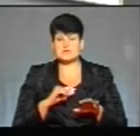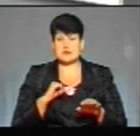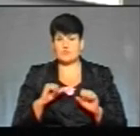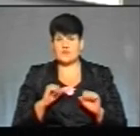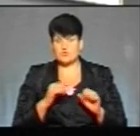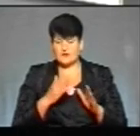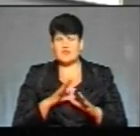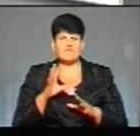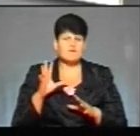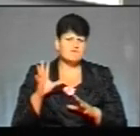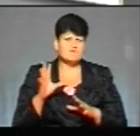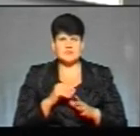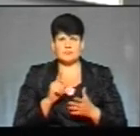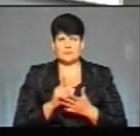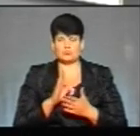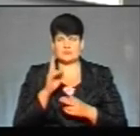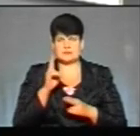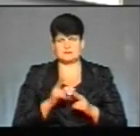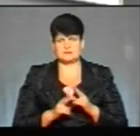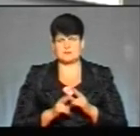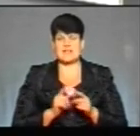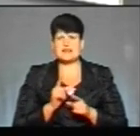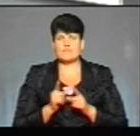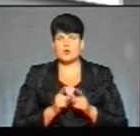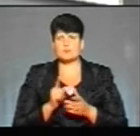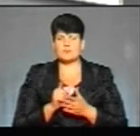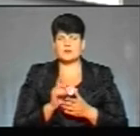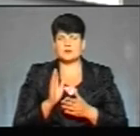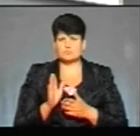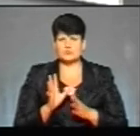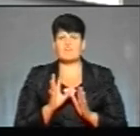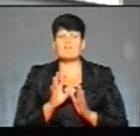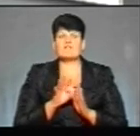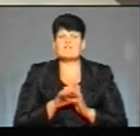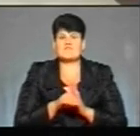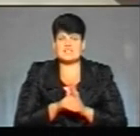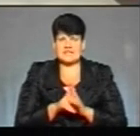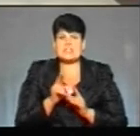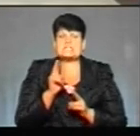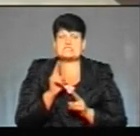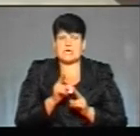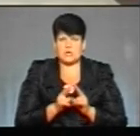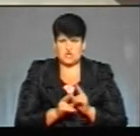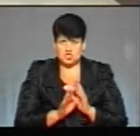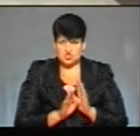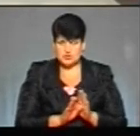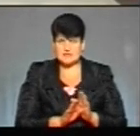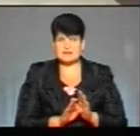всі кроки повинні були бути завершені. Тобто реформа повинна вже була війти, закінчитись, так? Мається на увазі,